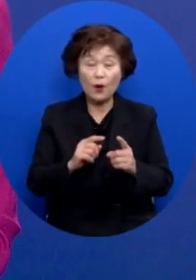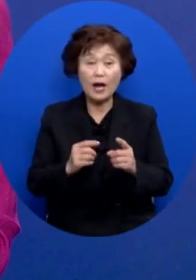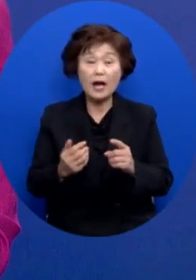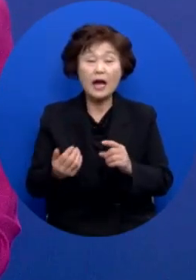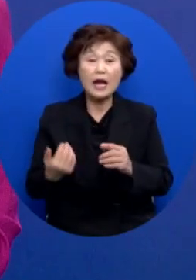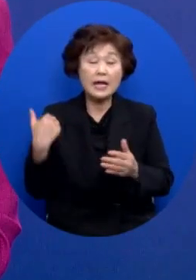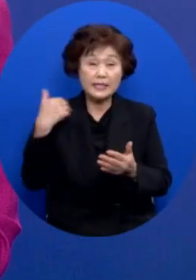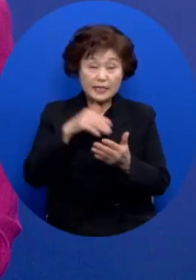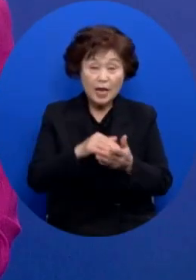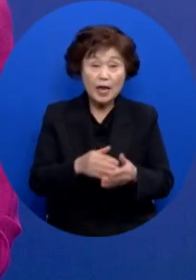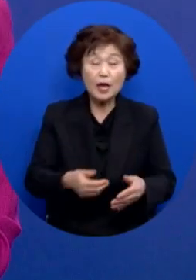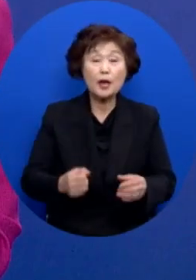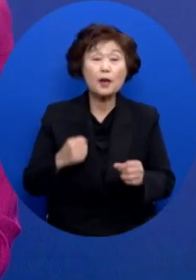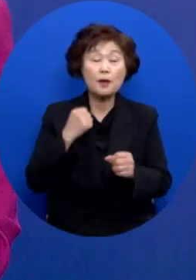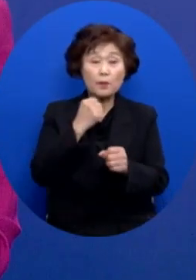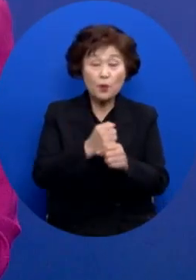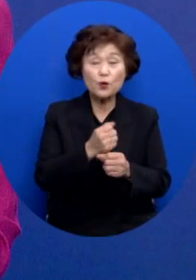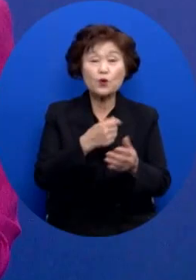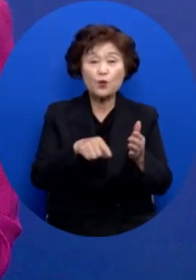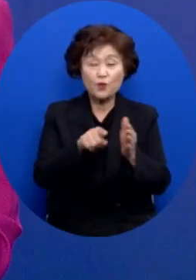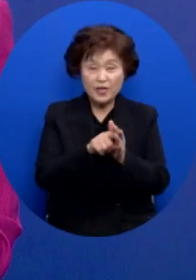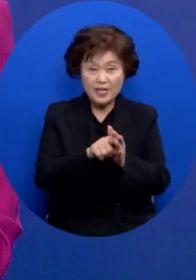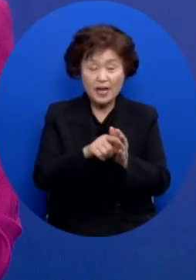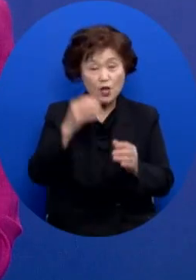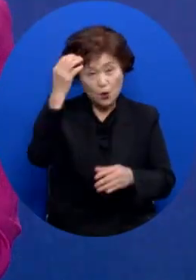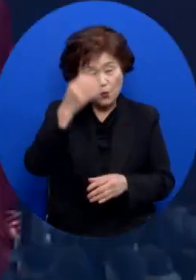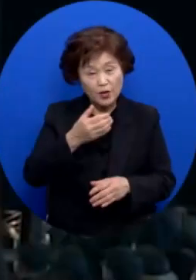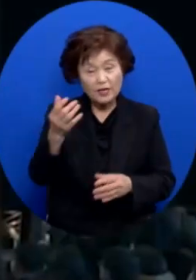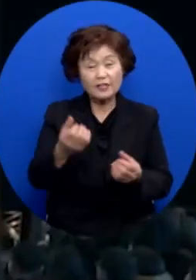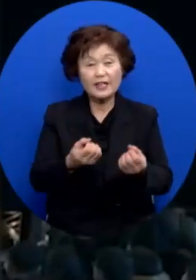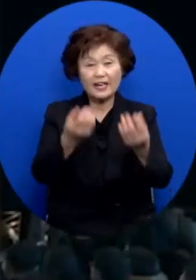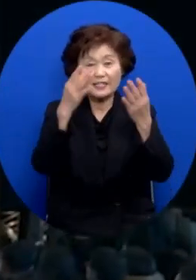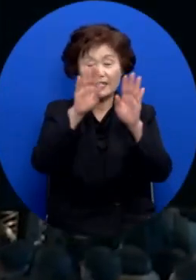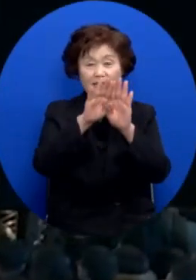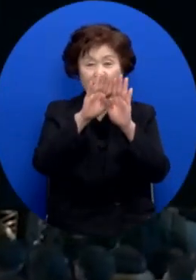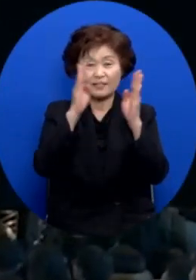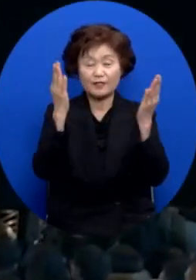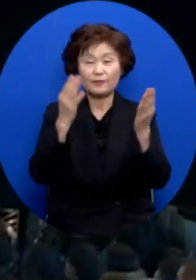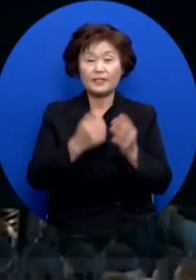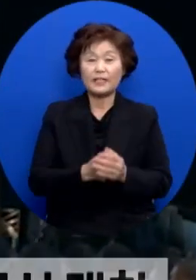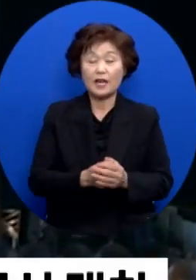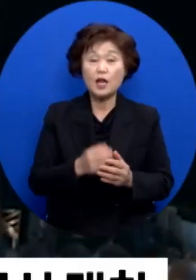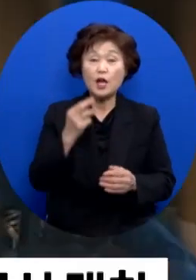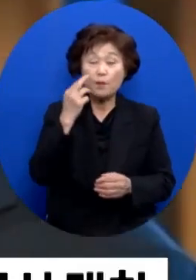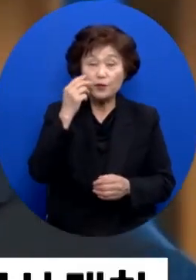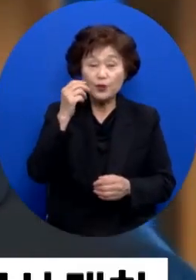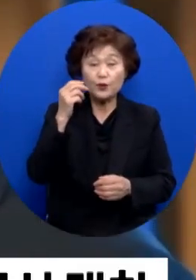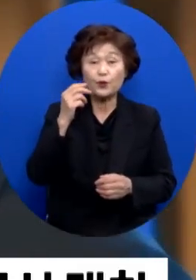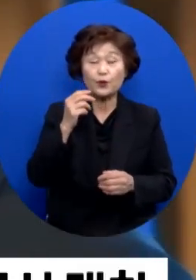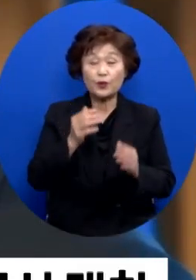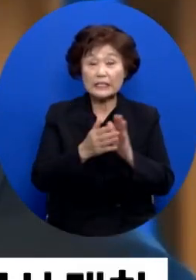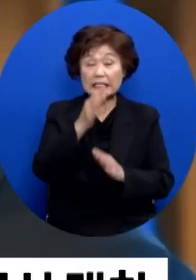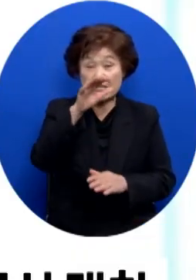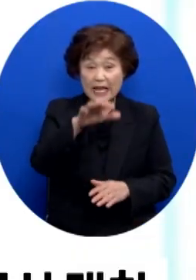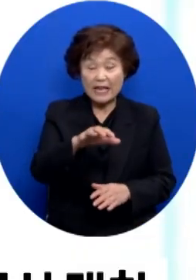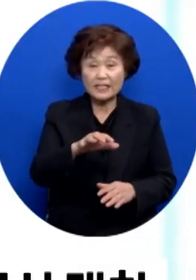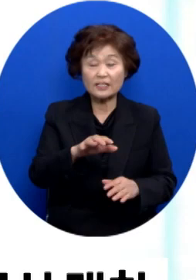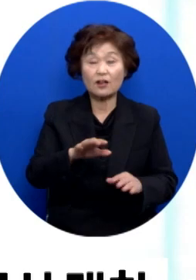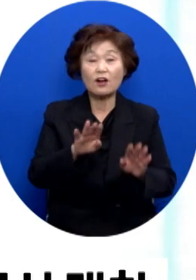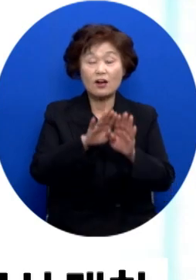위한 우크라이 이안 위크 행사를 개최했습니다 미국 워싱턴 디시에서 열린